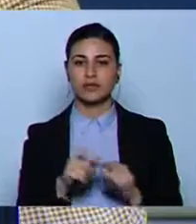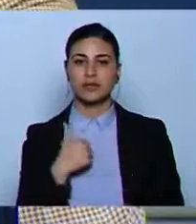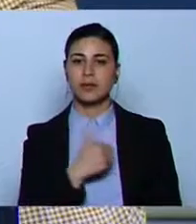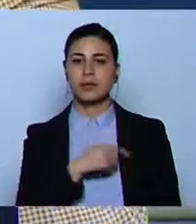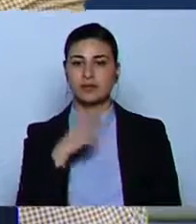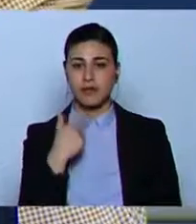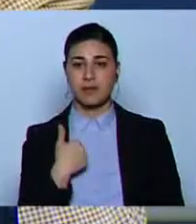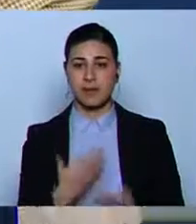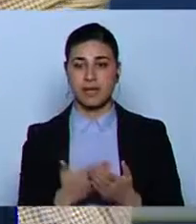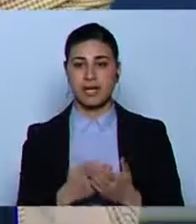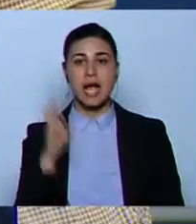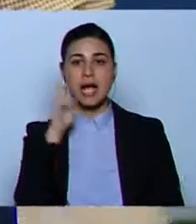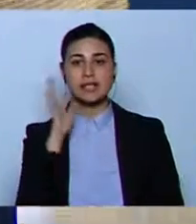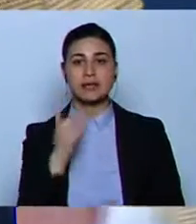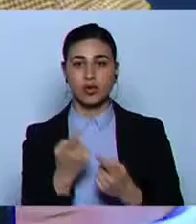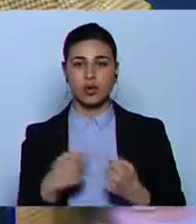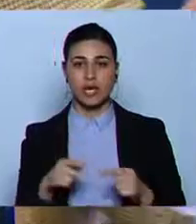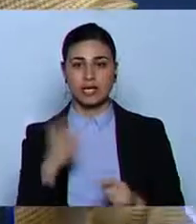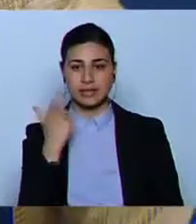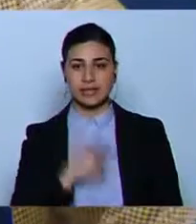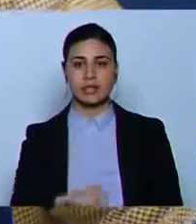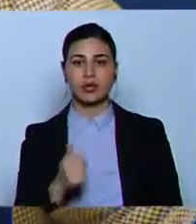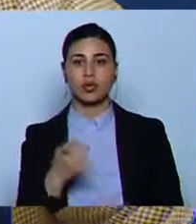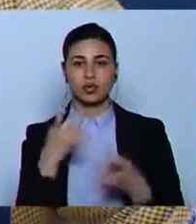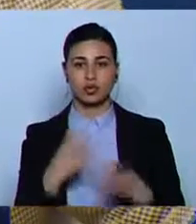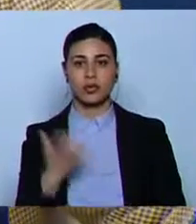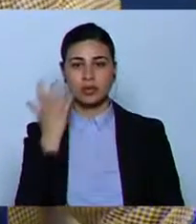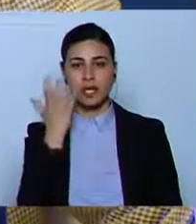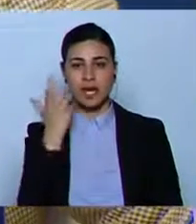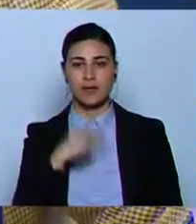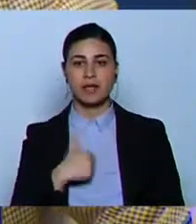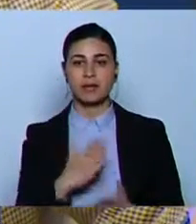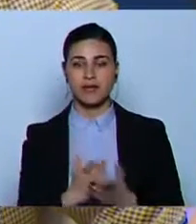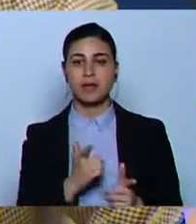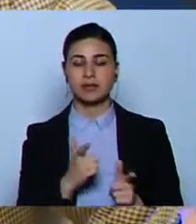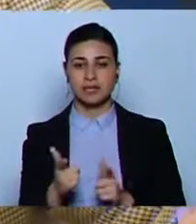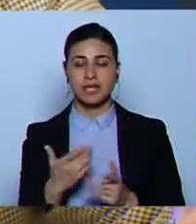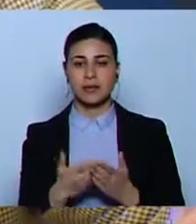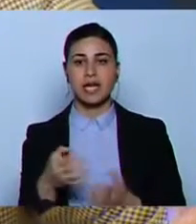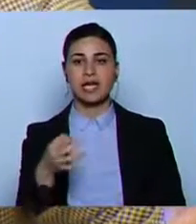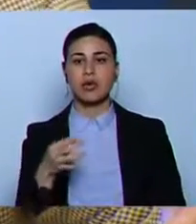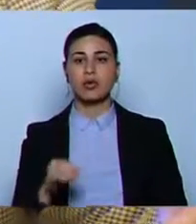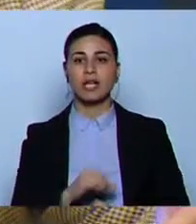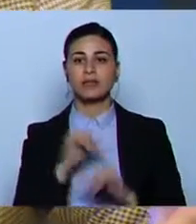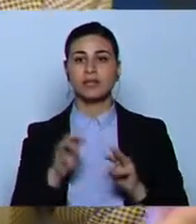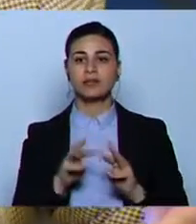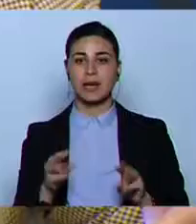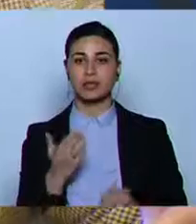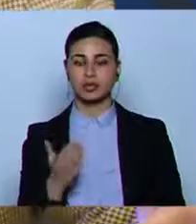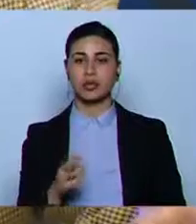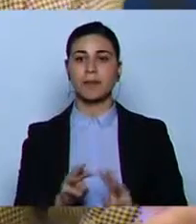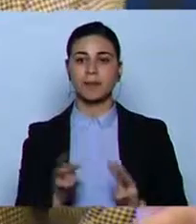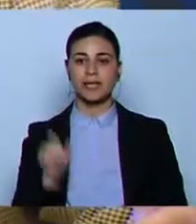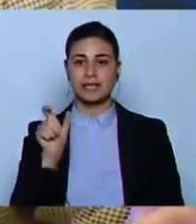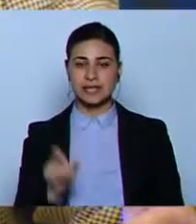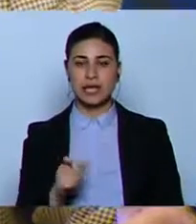მე მაგალითად როგორც არასამთავრობო ორგანიზაცია, როგორც უბრალოდ თელაველი, მზადა ვარ მაგალითად რეგიონული განვითარების სამინისტროსთან,